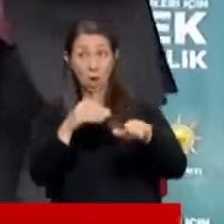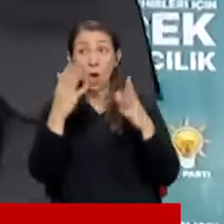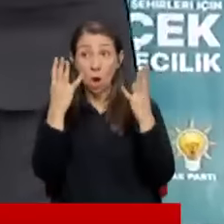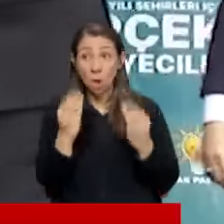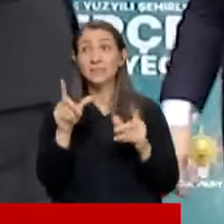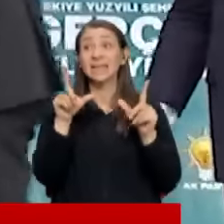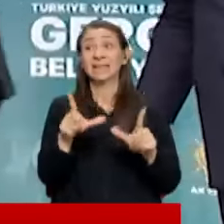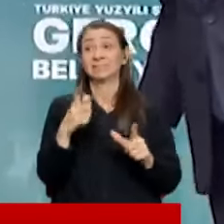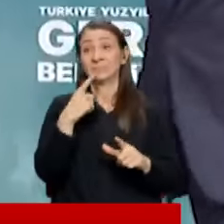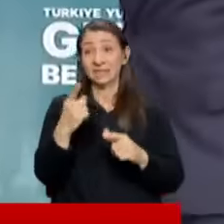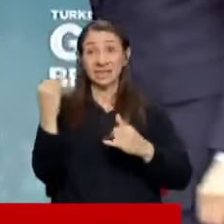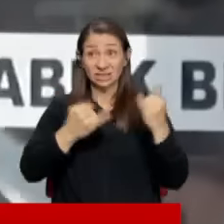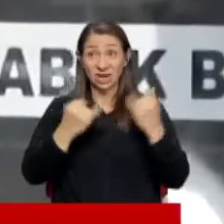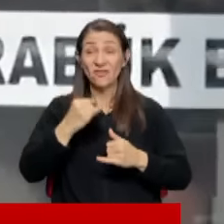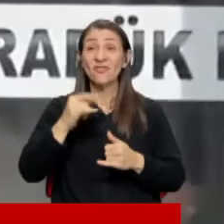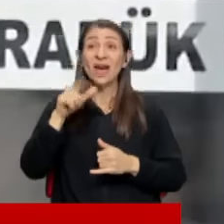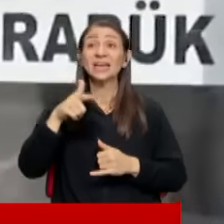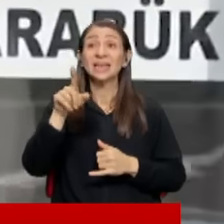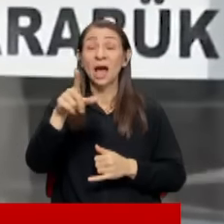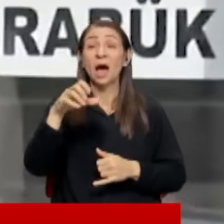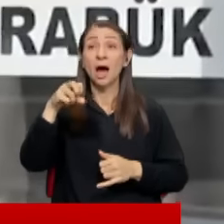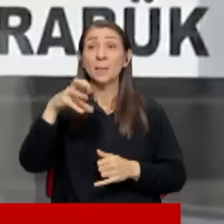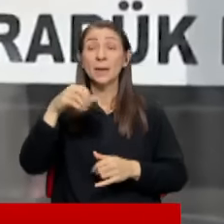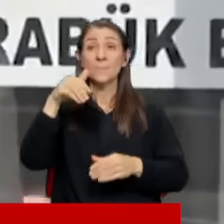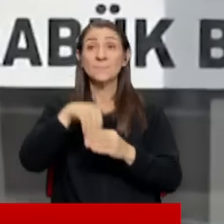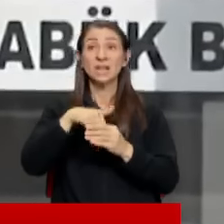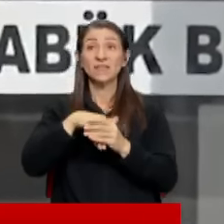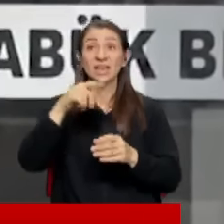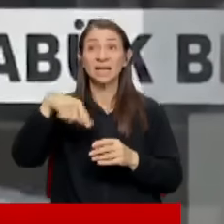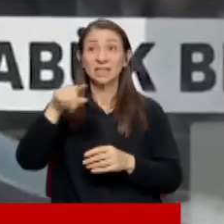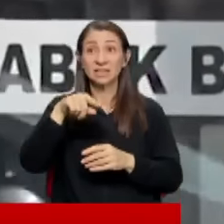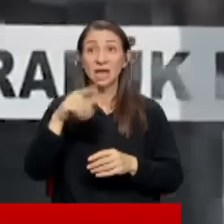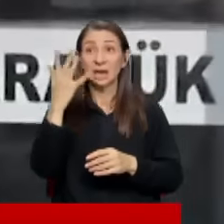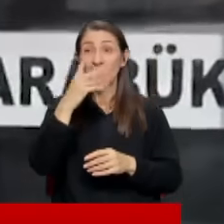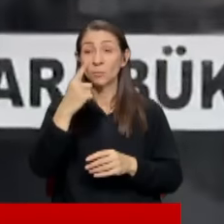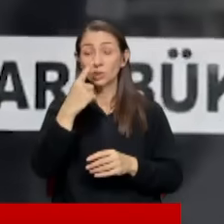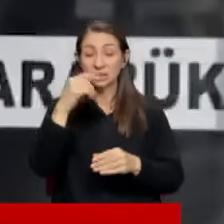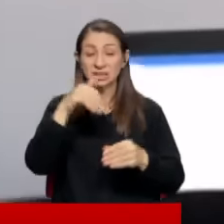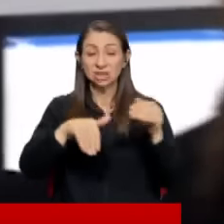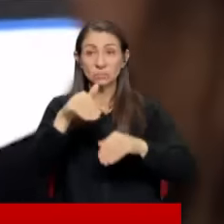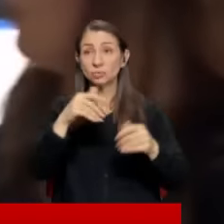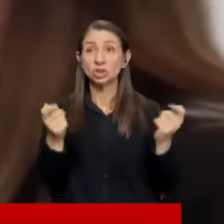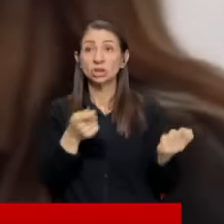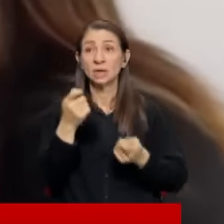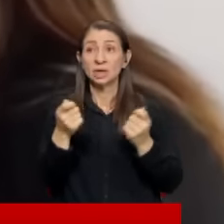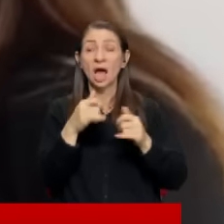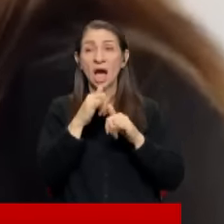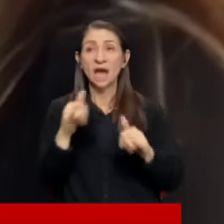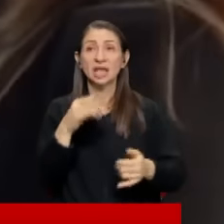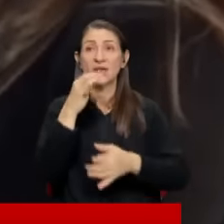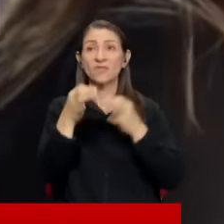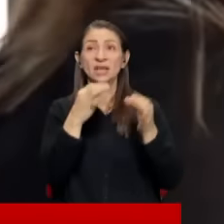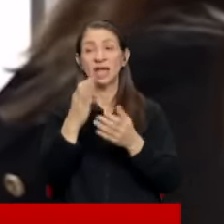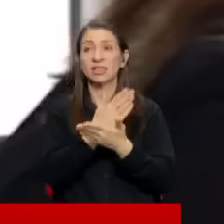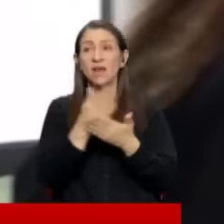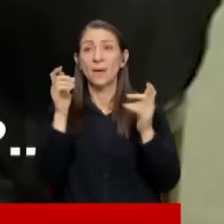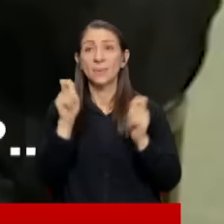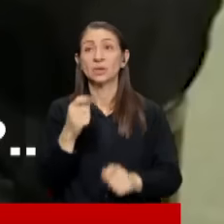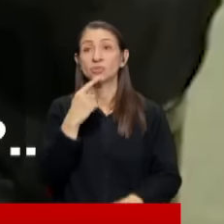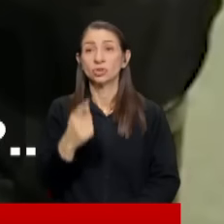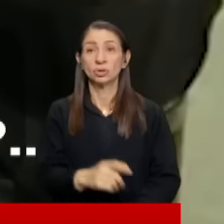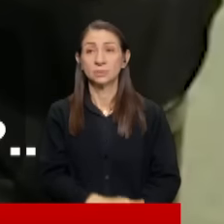olmalı sözleri tartışılırken Vergili, AK Parti milletvekillerinin de Karabük'te seçim çalışmalarını aynı ifadelerle yürüttüğünü